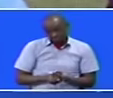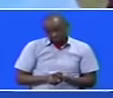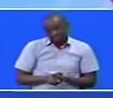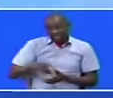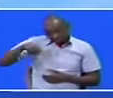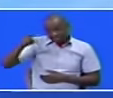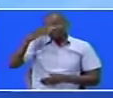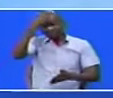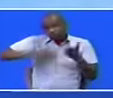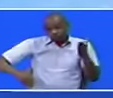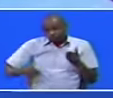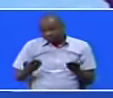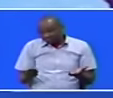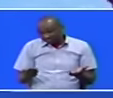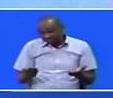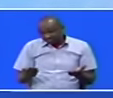Wamekata